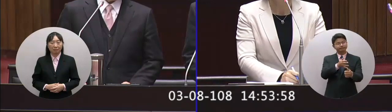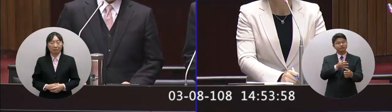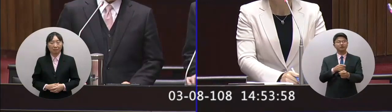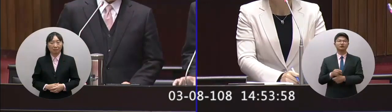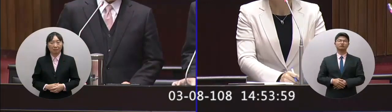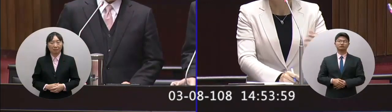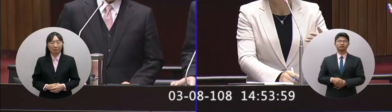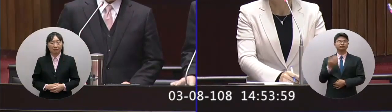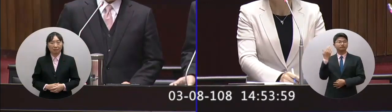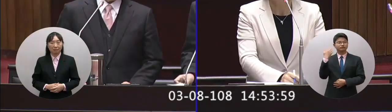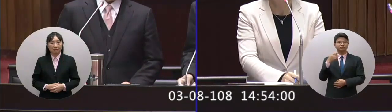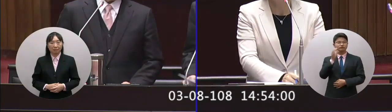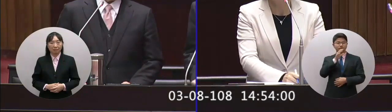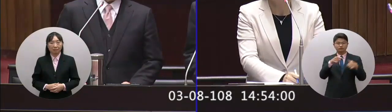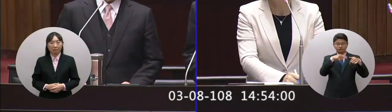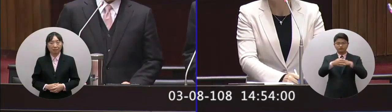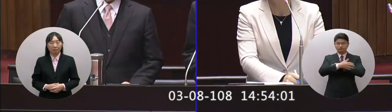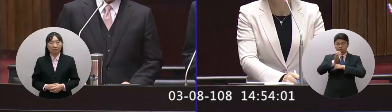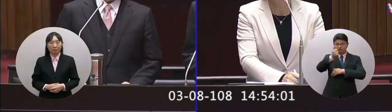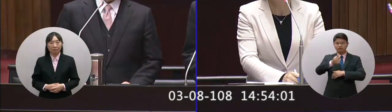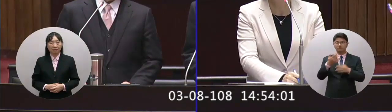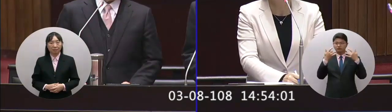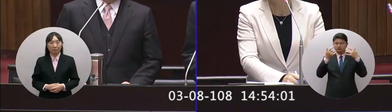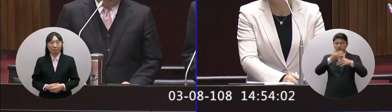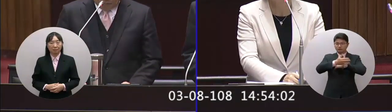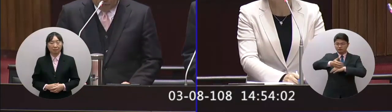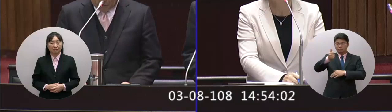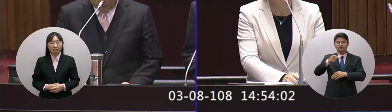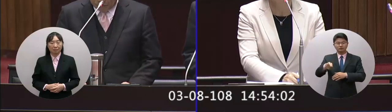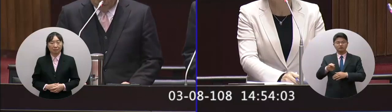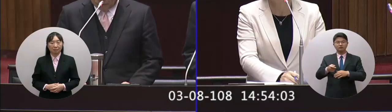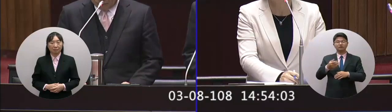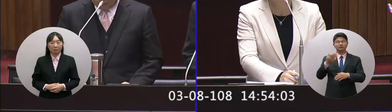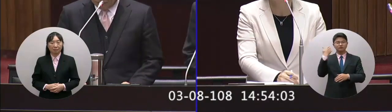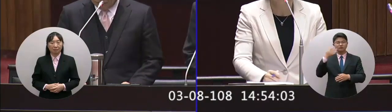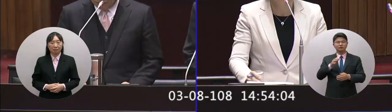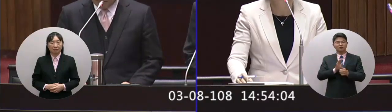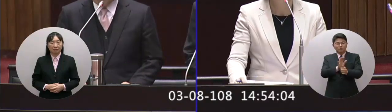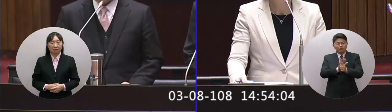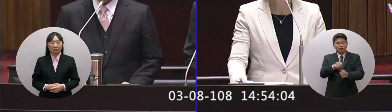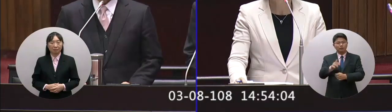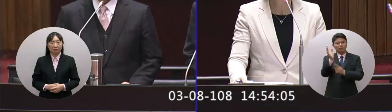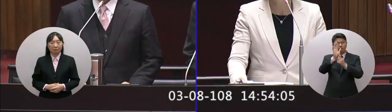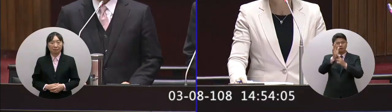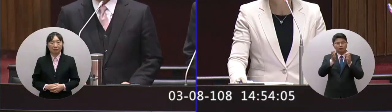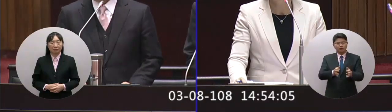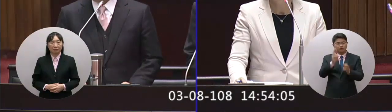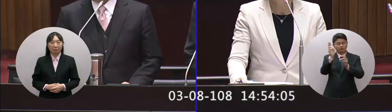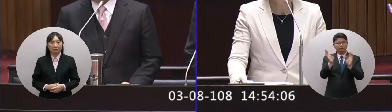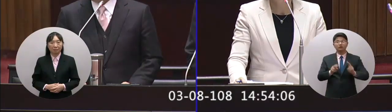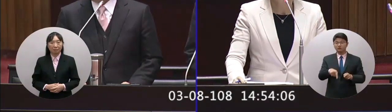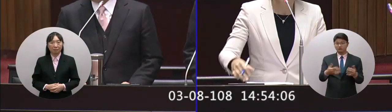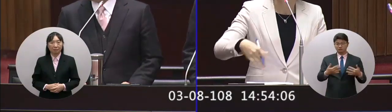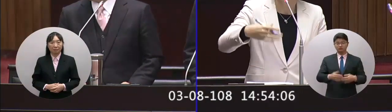几前中化管定后魏县长的时候，他是非常积极在推动这个离岸风电。那当然就是